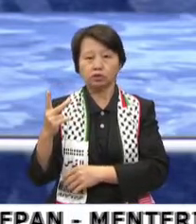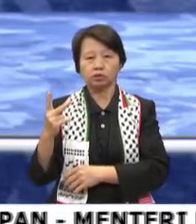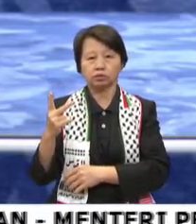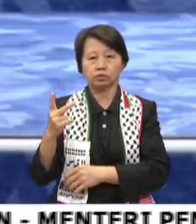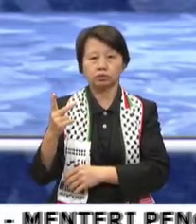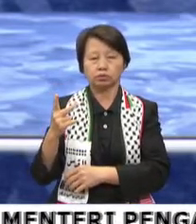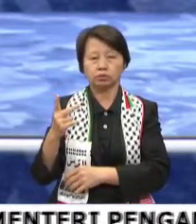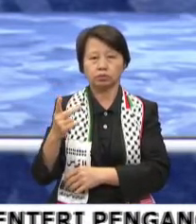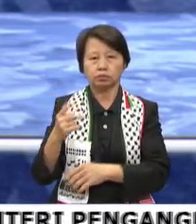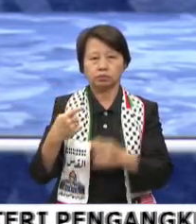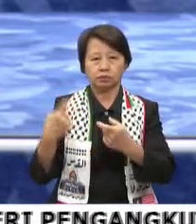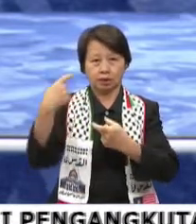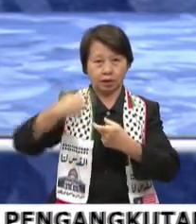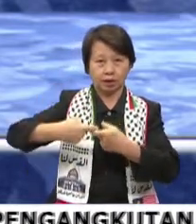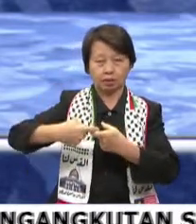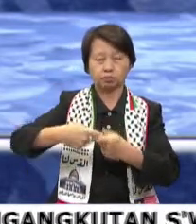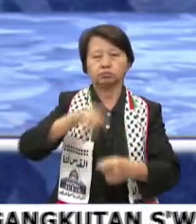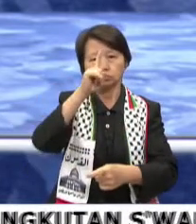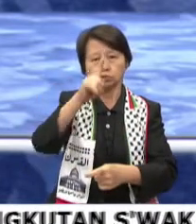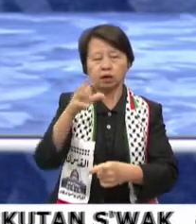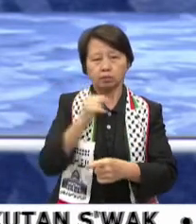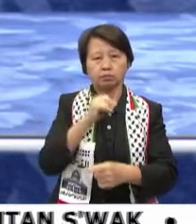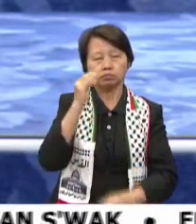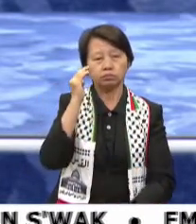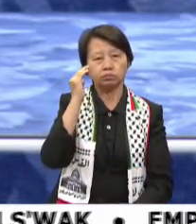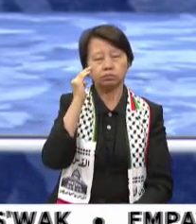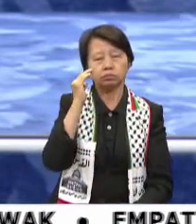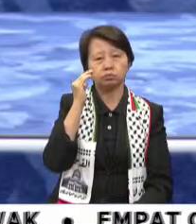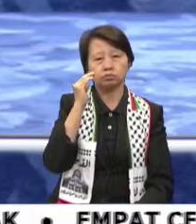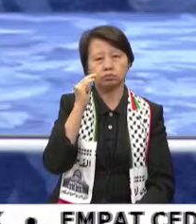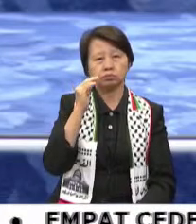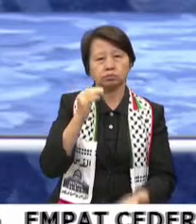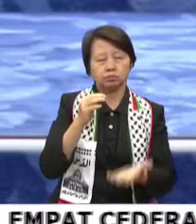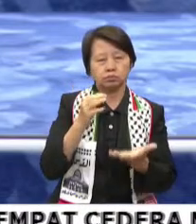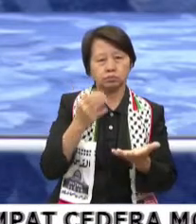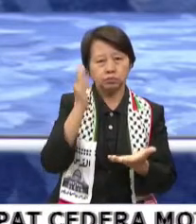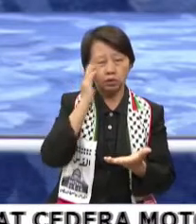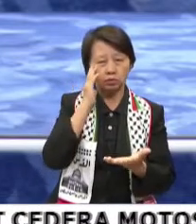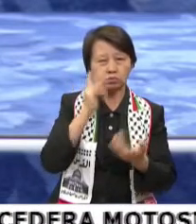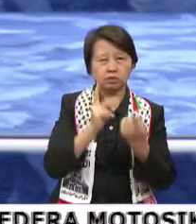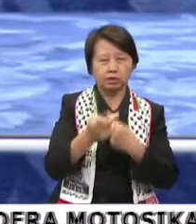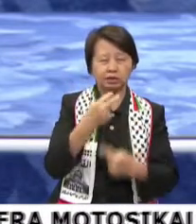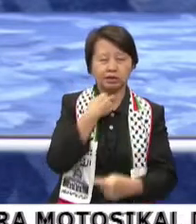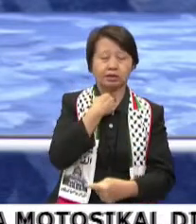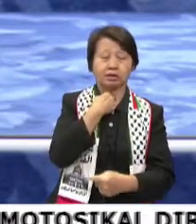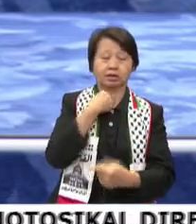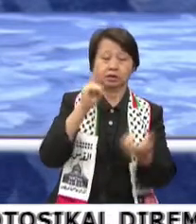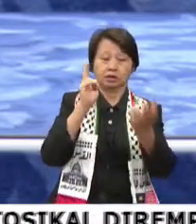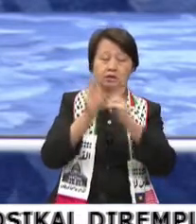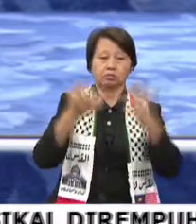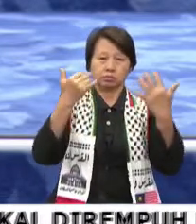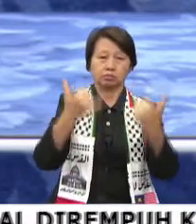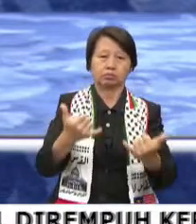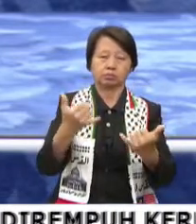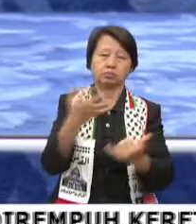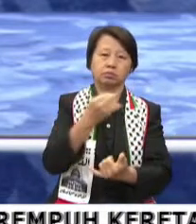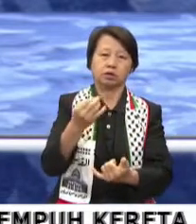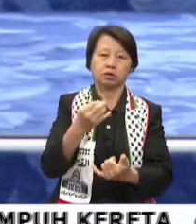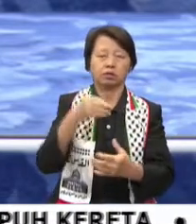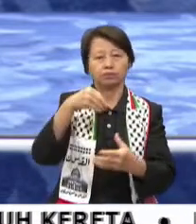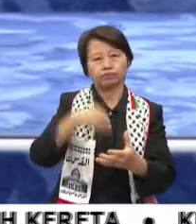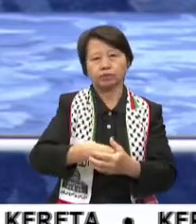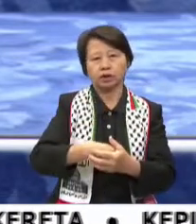jawatankuasa terkait memang mengambil kira keadaan yang mendesak dan berubah sekarang ini dan